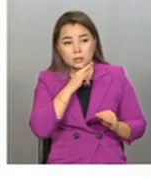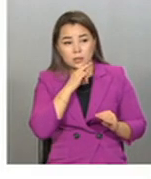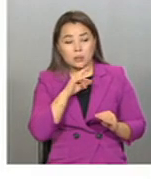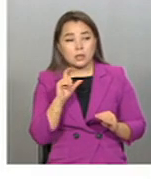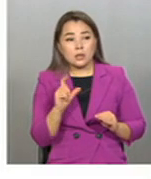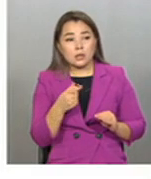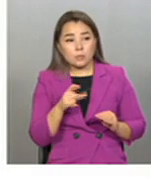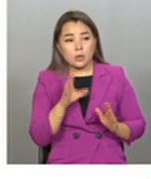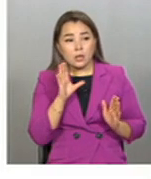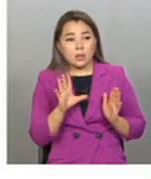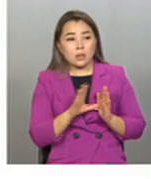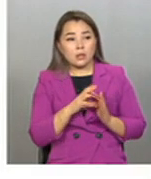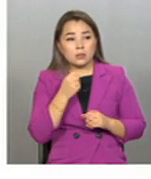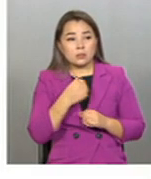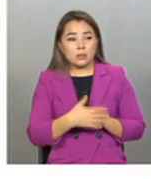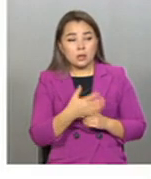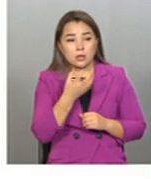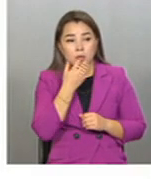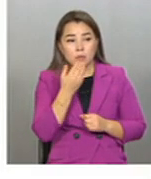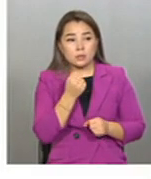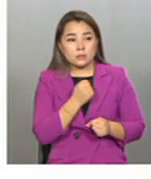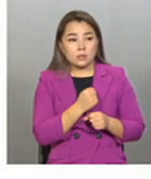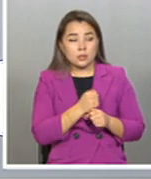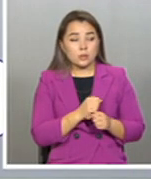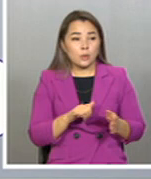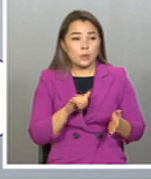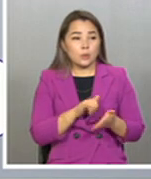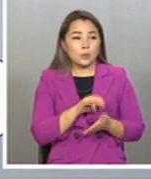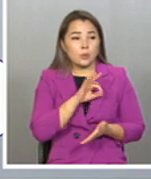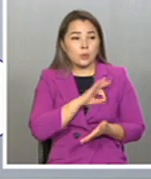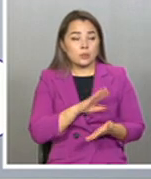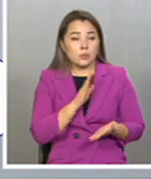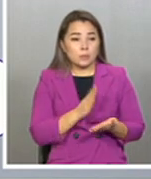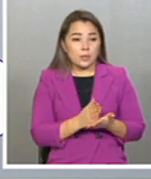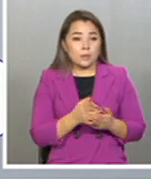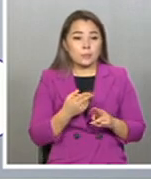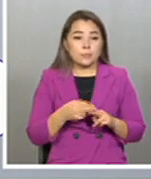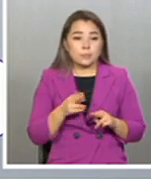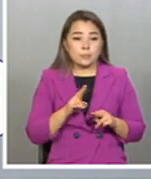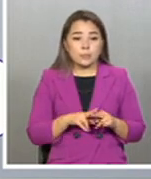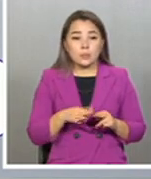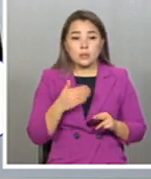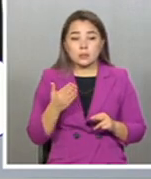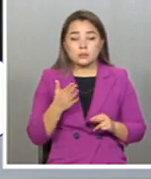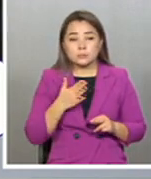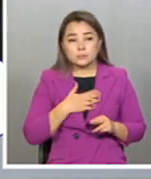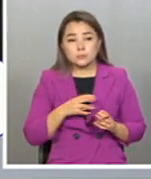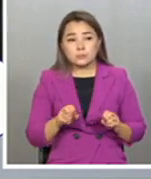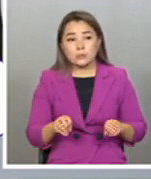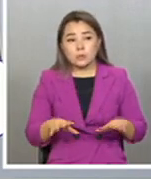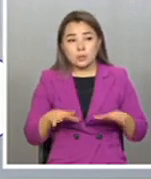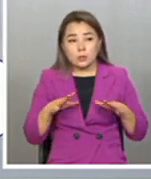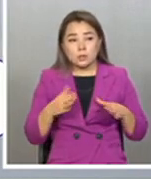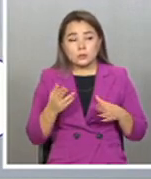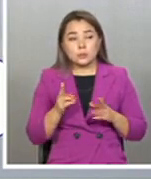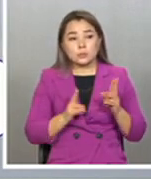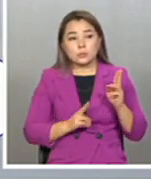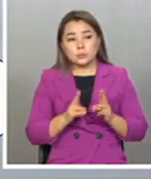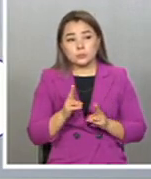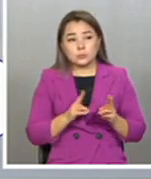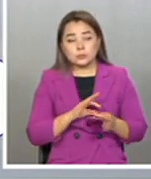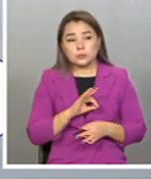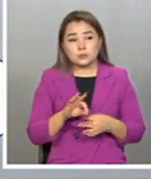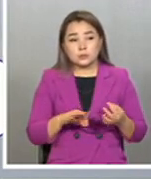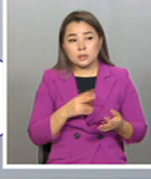жылу электростанциясында қолданыста. Енді оқушылар, мен сіздерді бұл турбинасының артықшылықтарымен